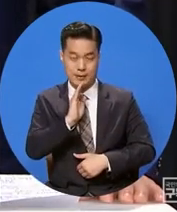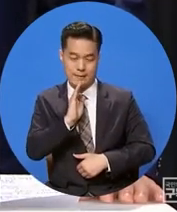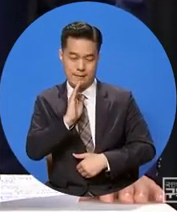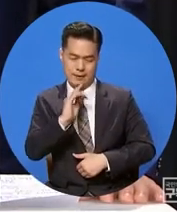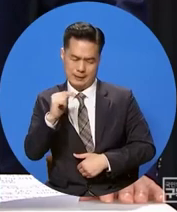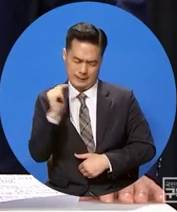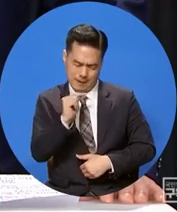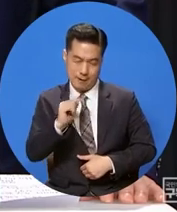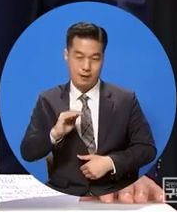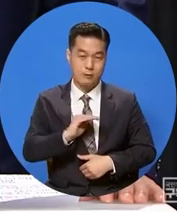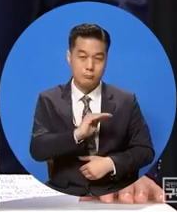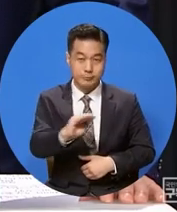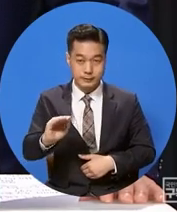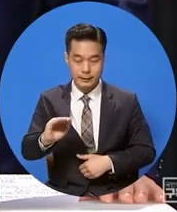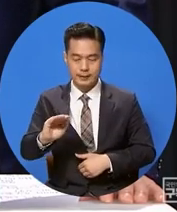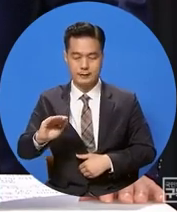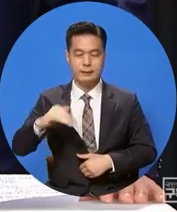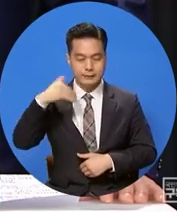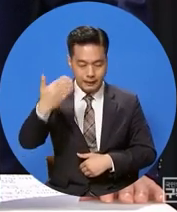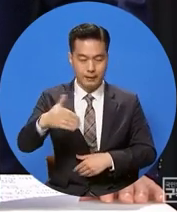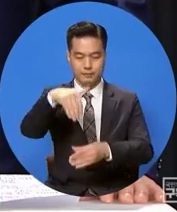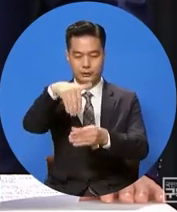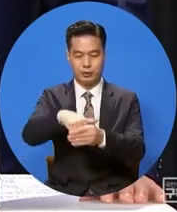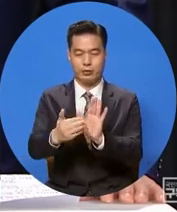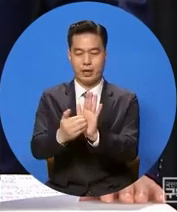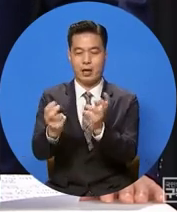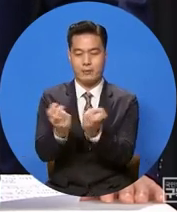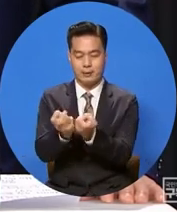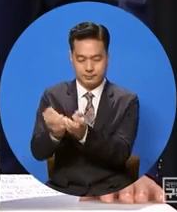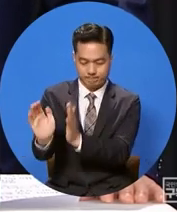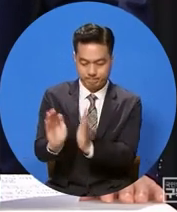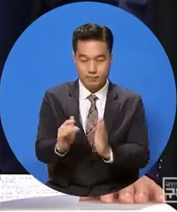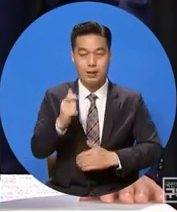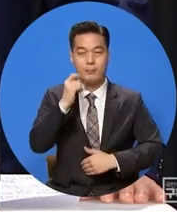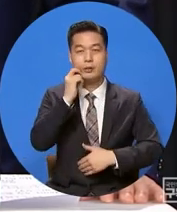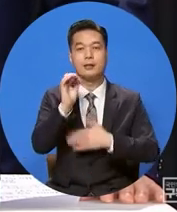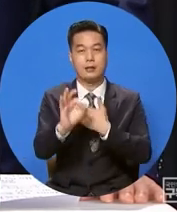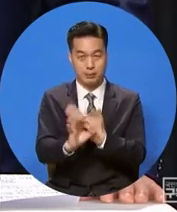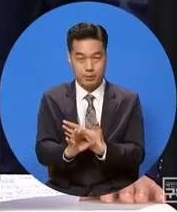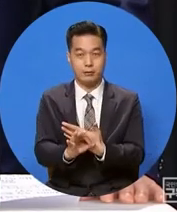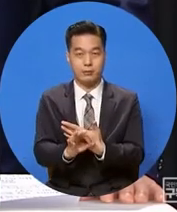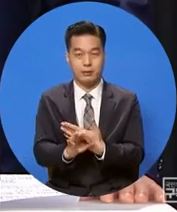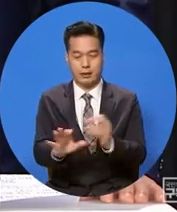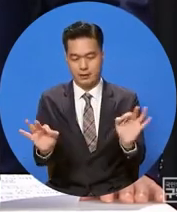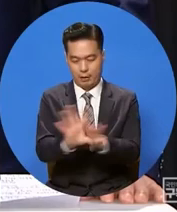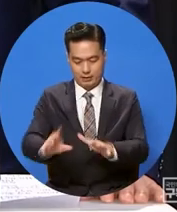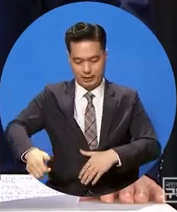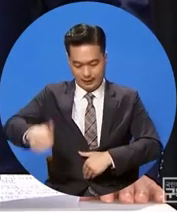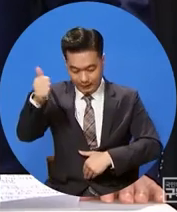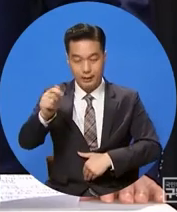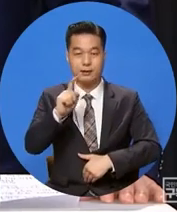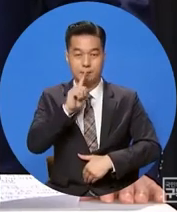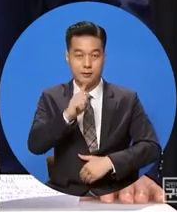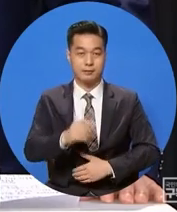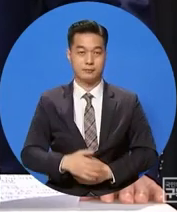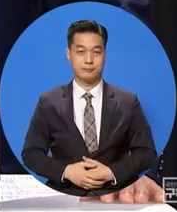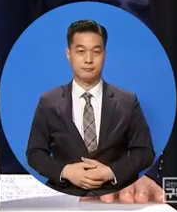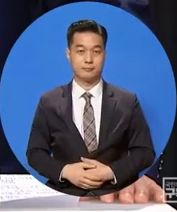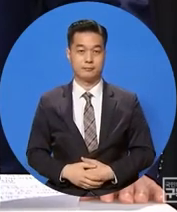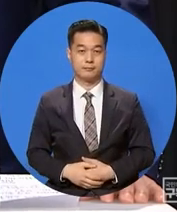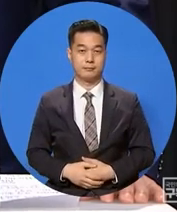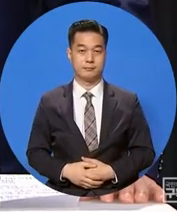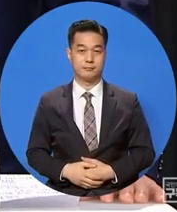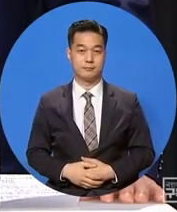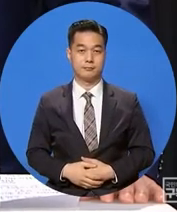치열하게 우리가 다음 선거를 대비를 못하면 그거는 없어지는 게 낫다 이런 얘기죠.